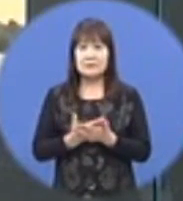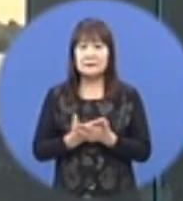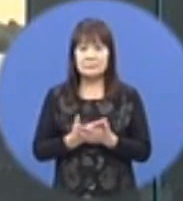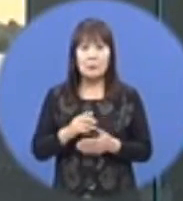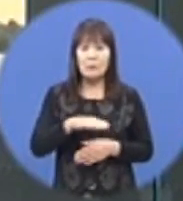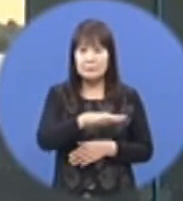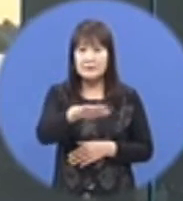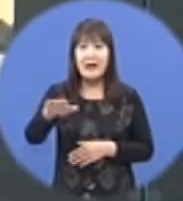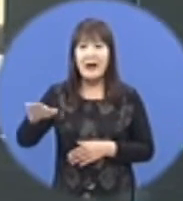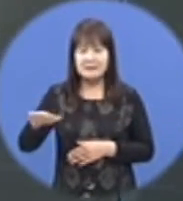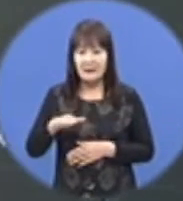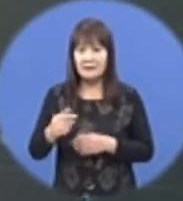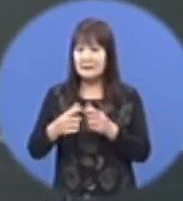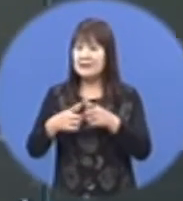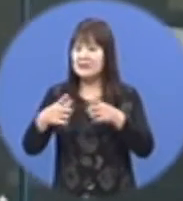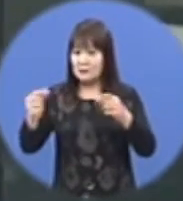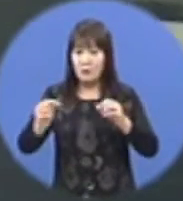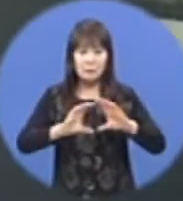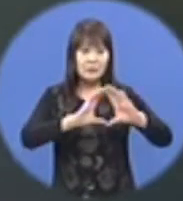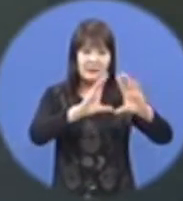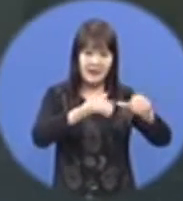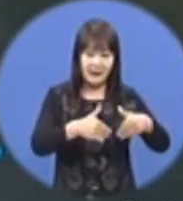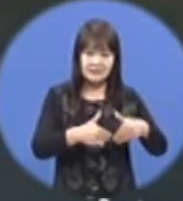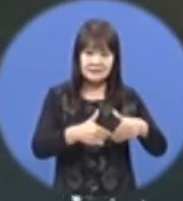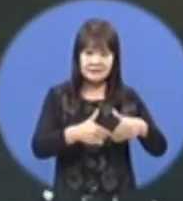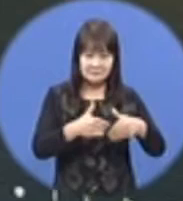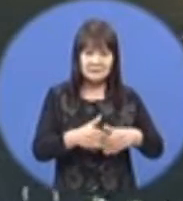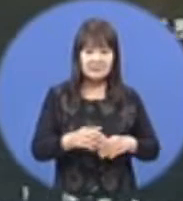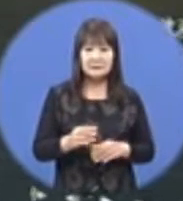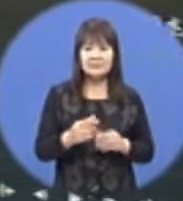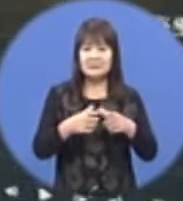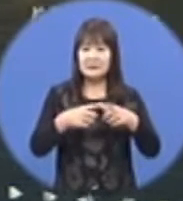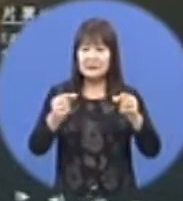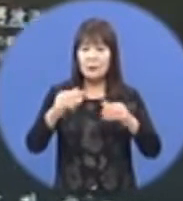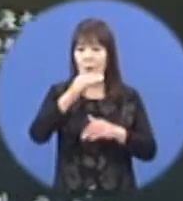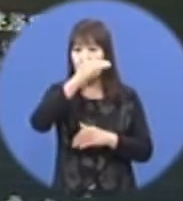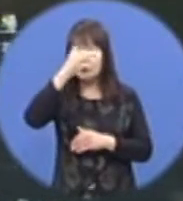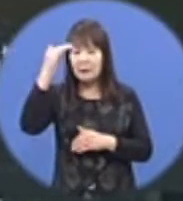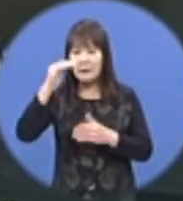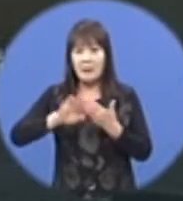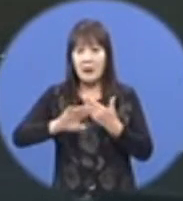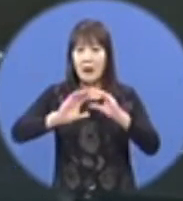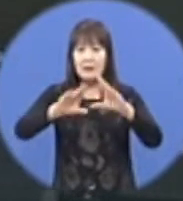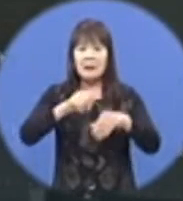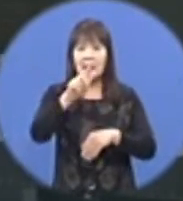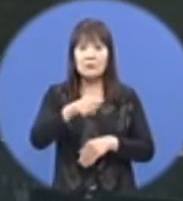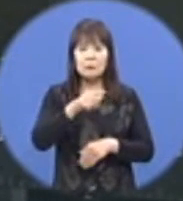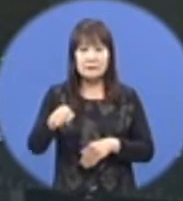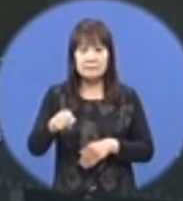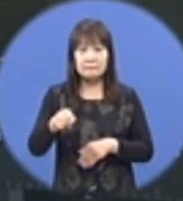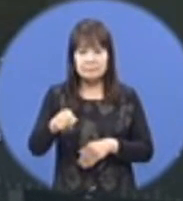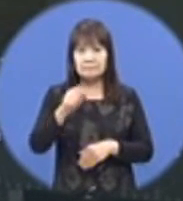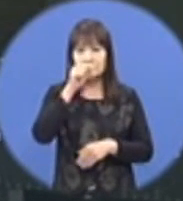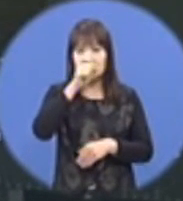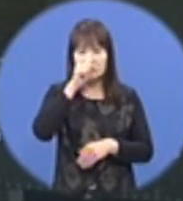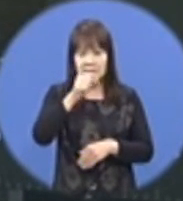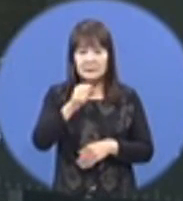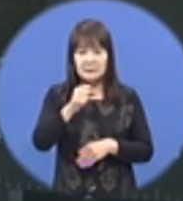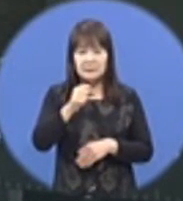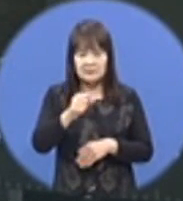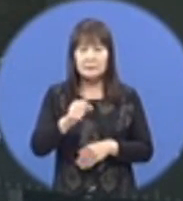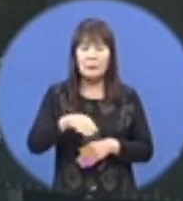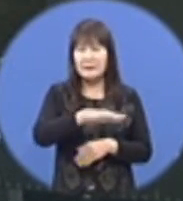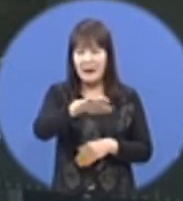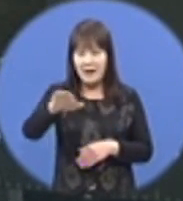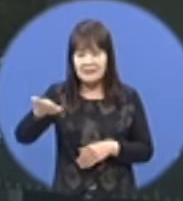とかじゃなくて、日本だけじゃなくて世界の方でも日本の風景ってやっぱり外国人の方とかもお好きな方多いんで、もう誰にでも